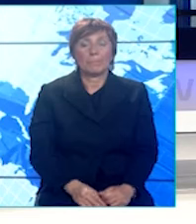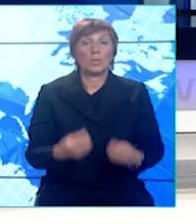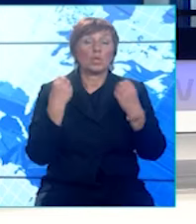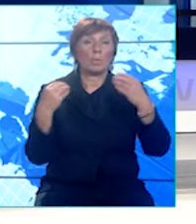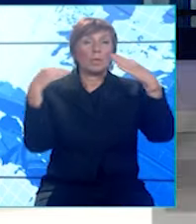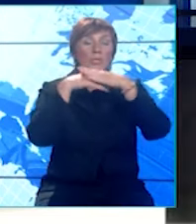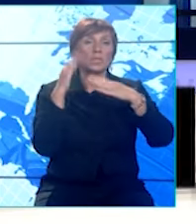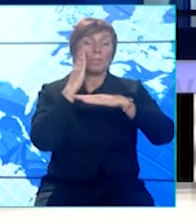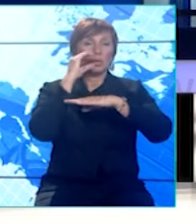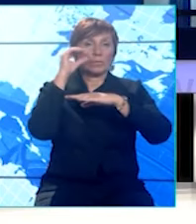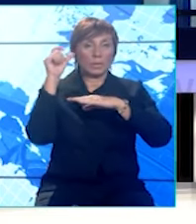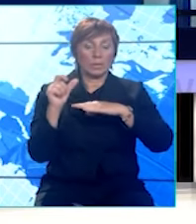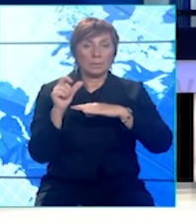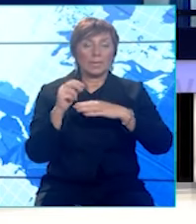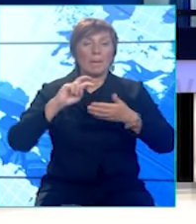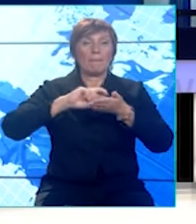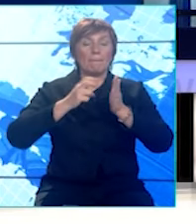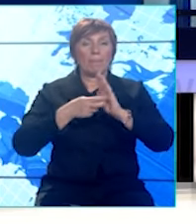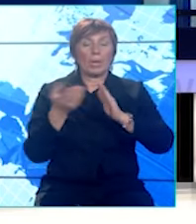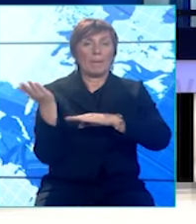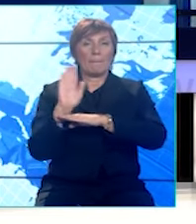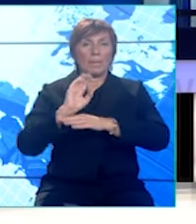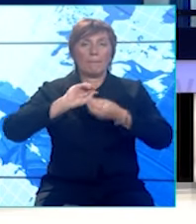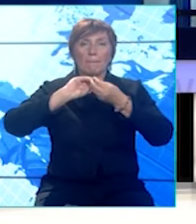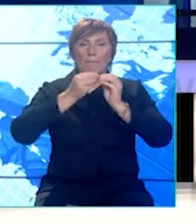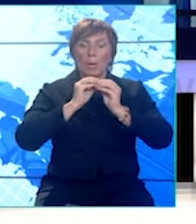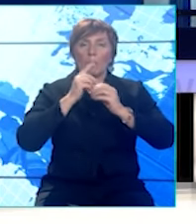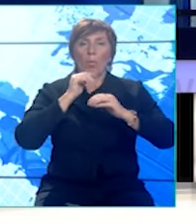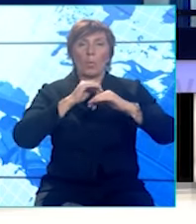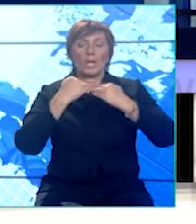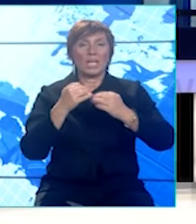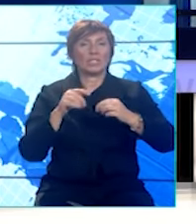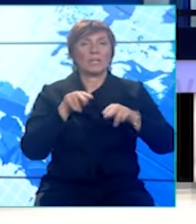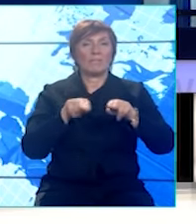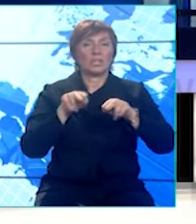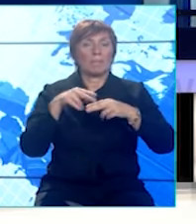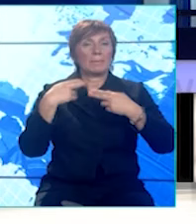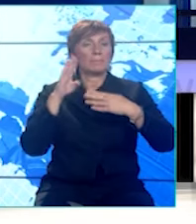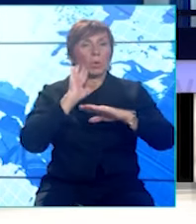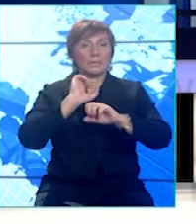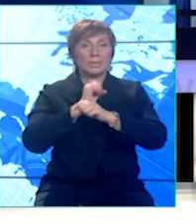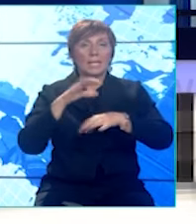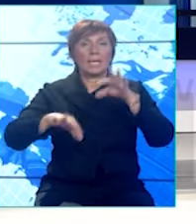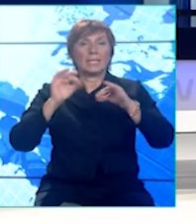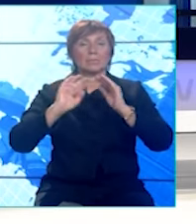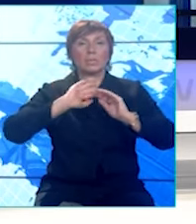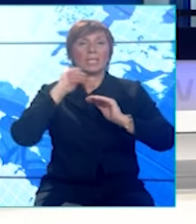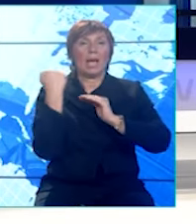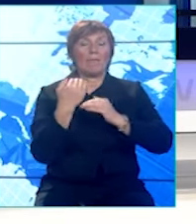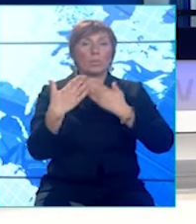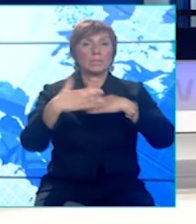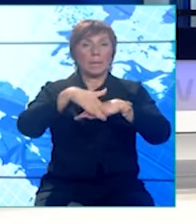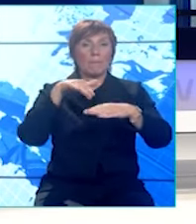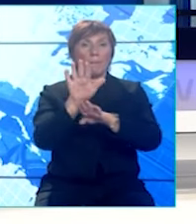Dobro večer, poštovani gledaoci. Diplomatski skandal u režiji Vijeća ministara Bosne i Hercegovine. Izbori za Evropski